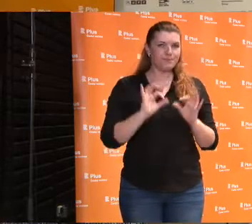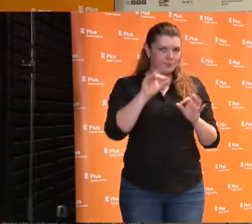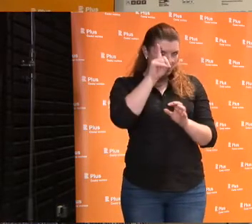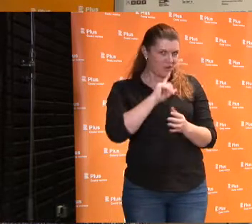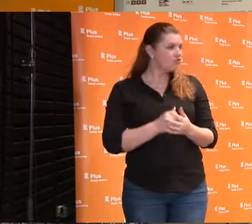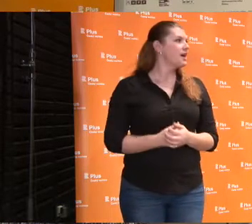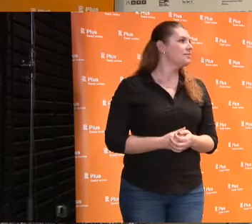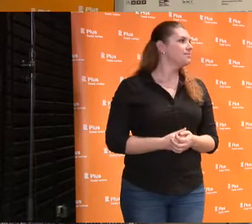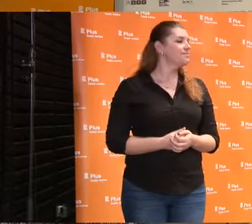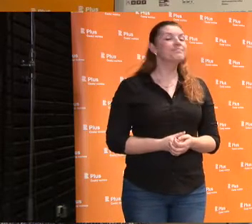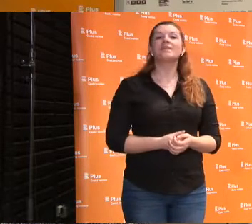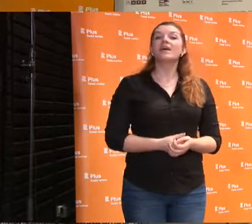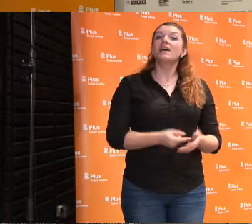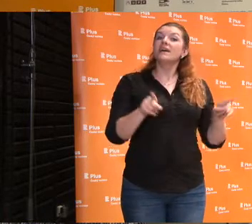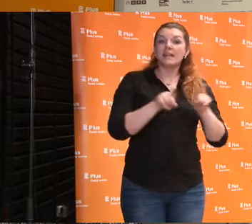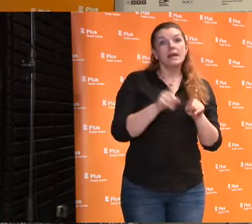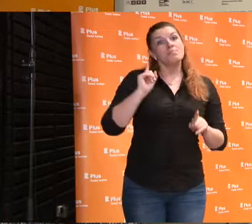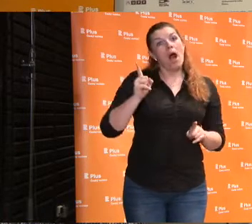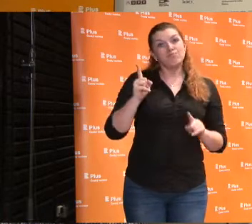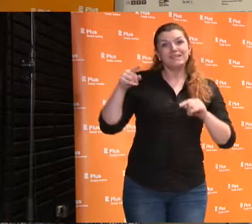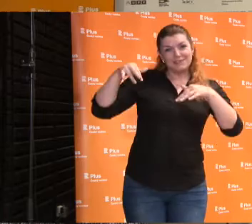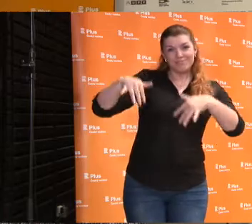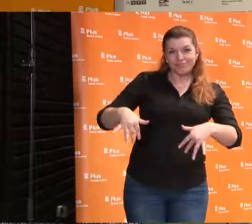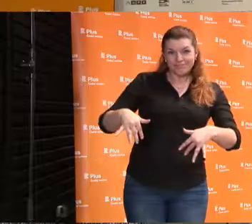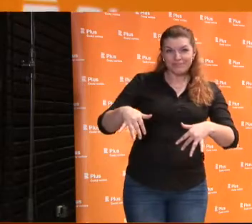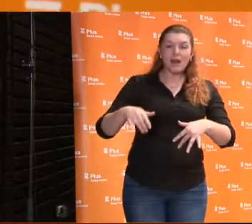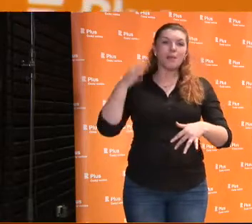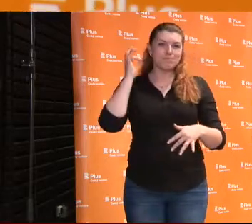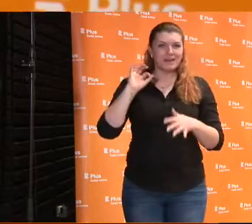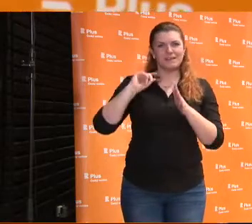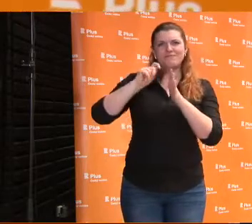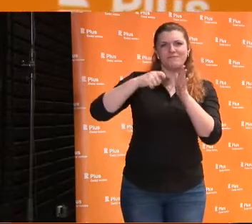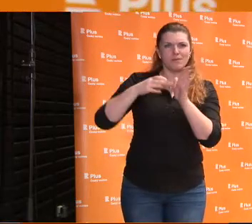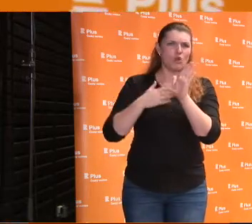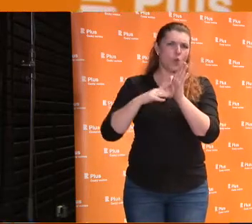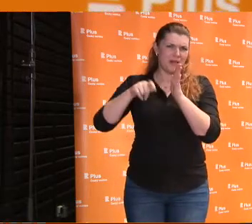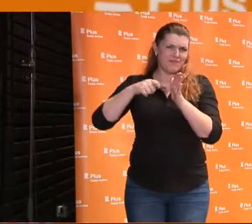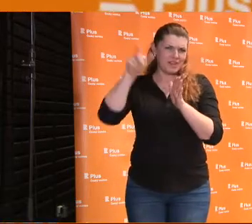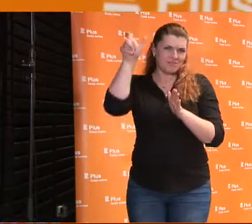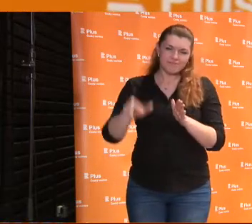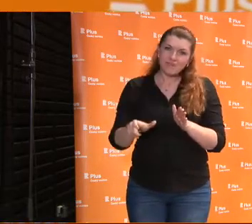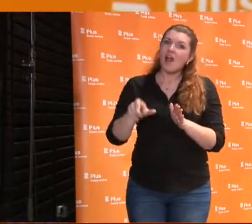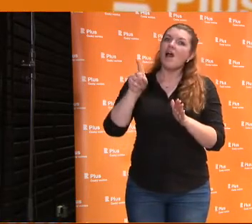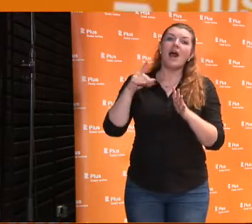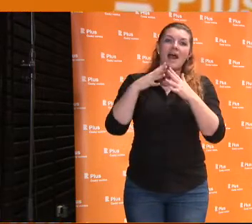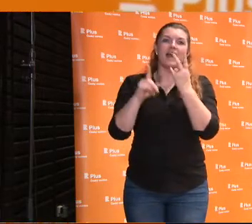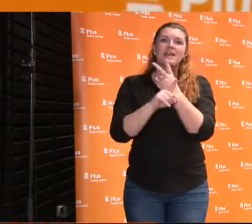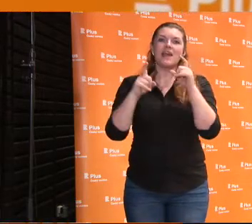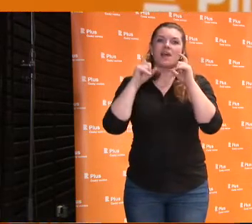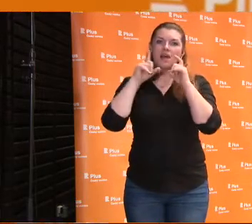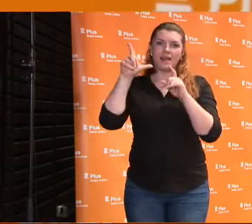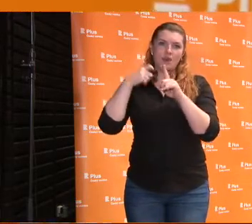Nutno podotknout, že původně se debaty měla účastnit také dokumentaristka Apolena Rychlíková, která se ale bohužel ze zdravotních důvodů